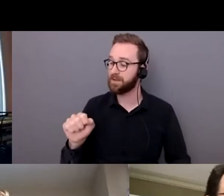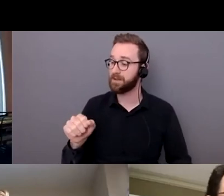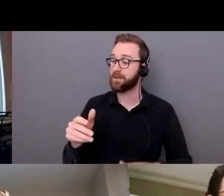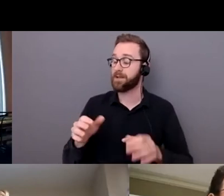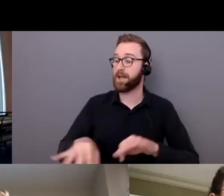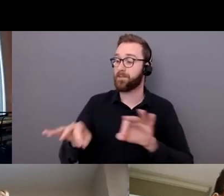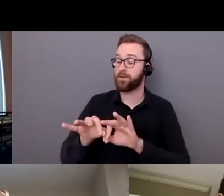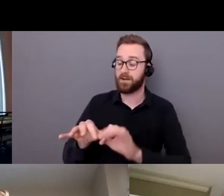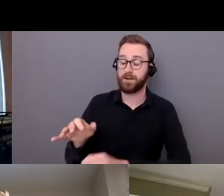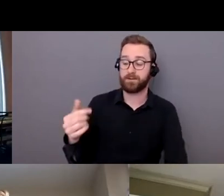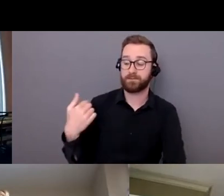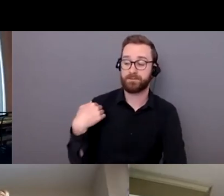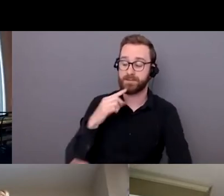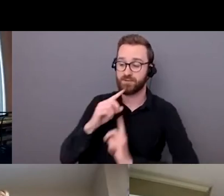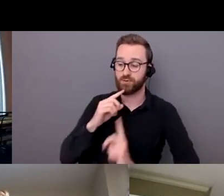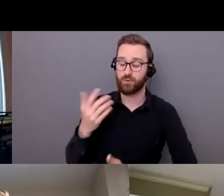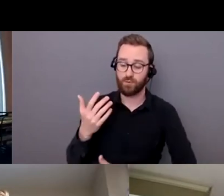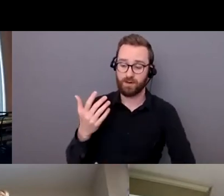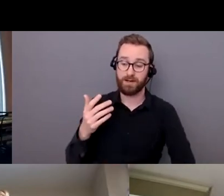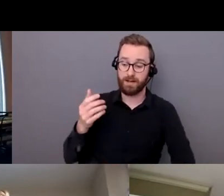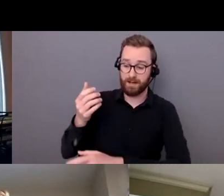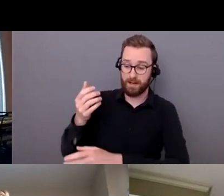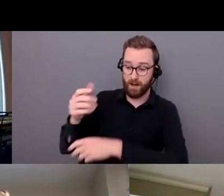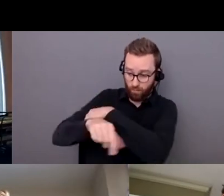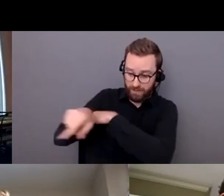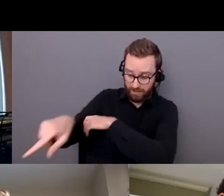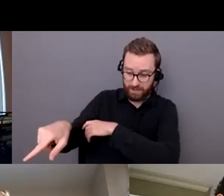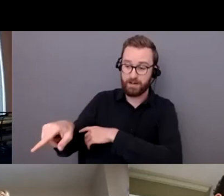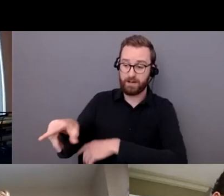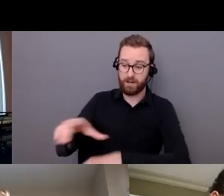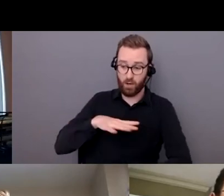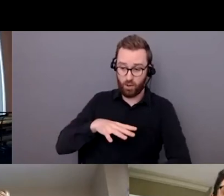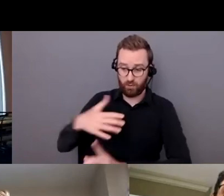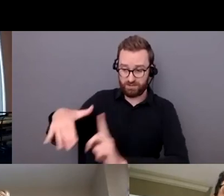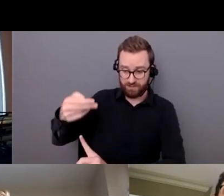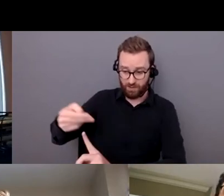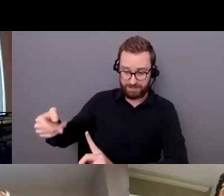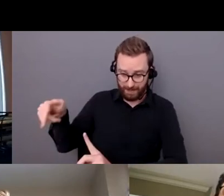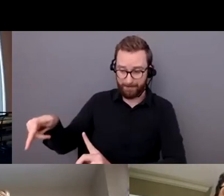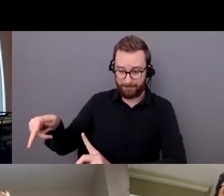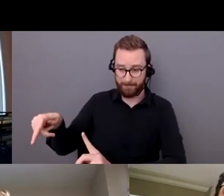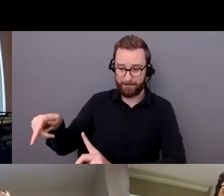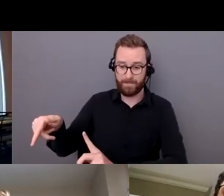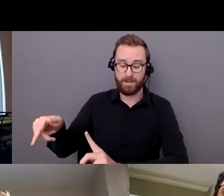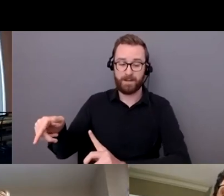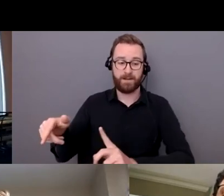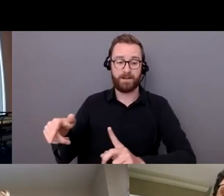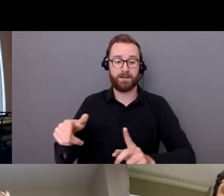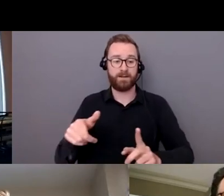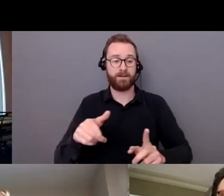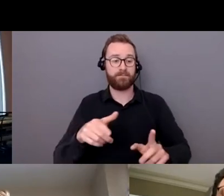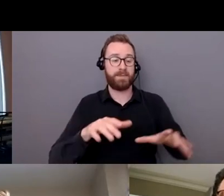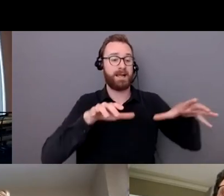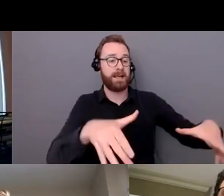d'un travailleur en situation de handicap dans un milieu de travail va changer aussi son équipe, ses collègues, son